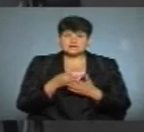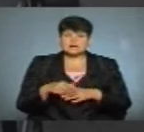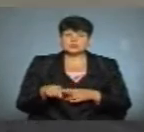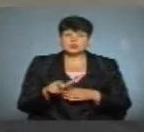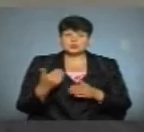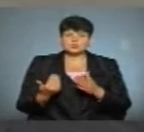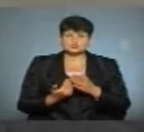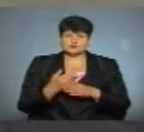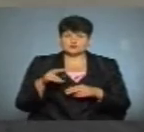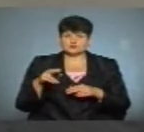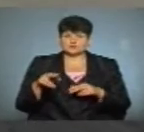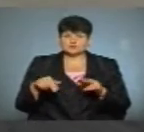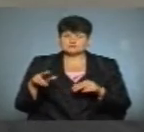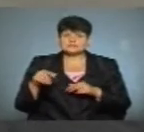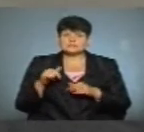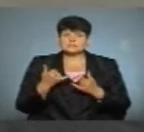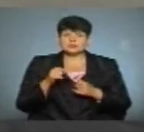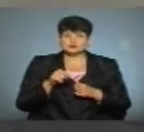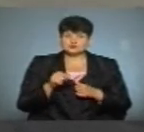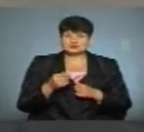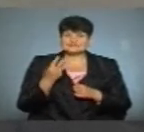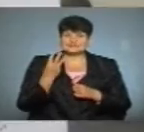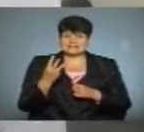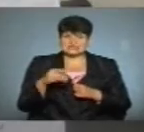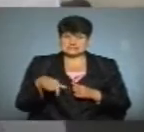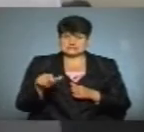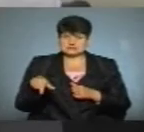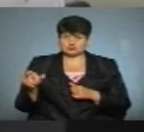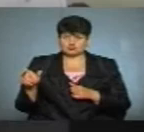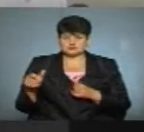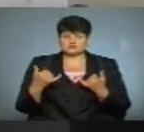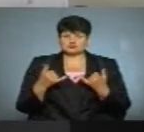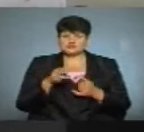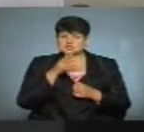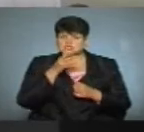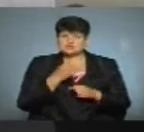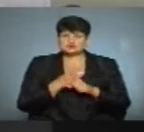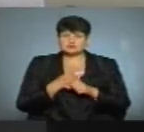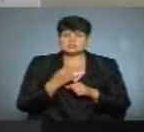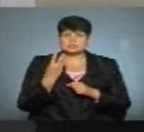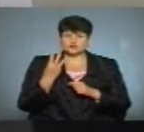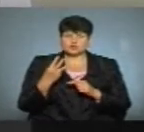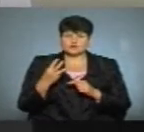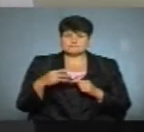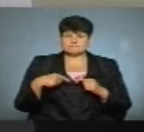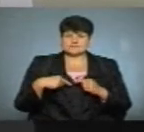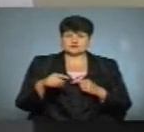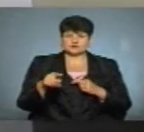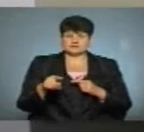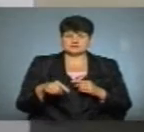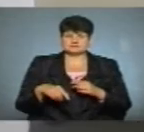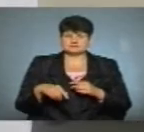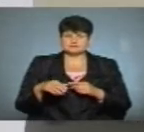новою розміткою. Тепер тут 3 смуги. На даний час зробили 3-метрову полосу з правої